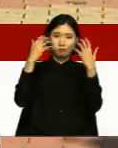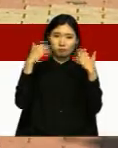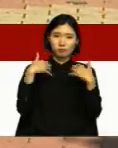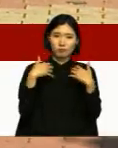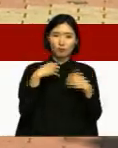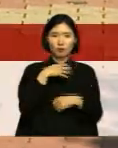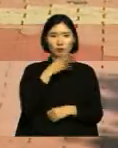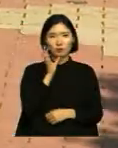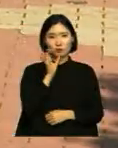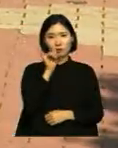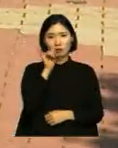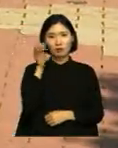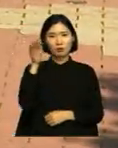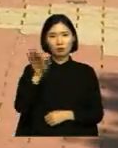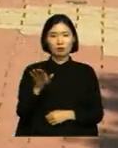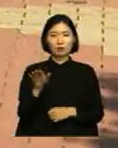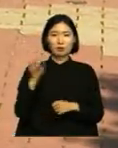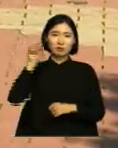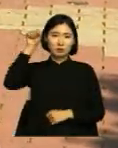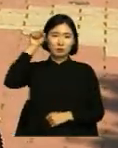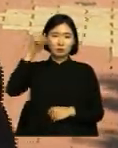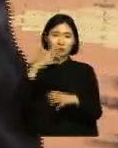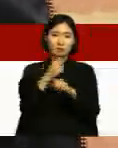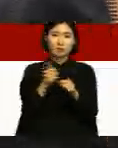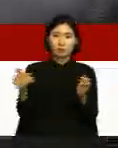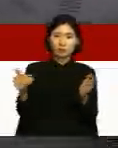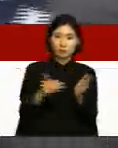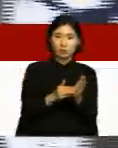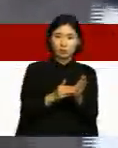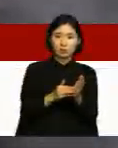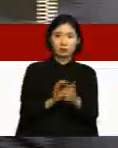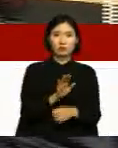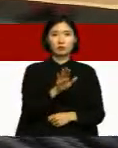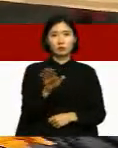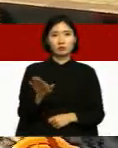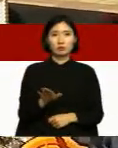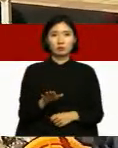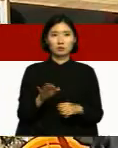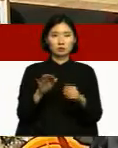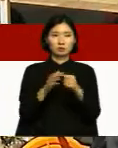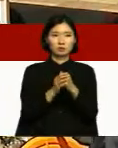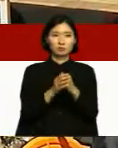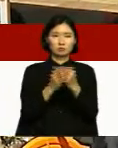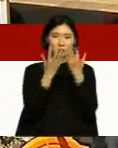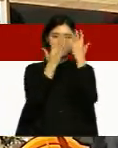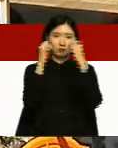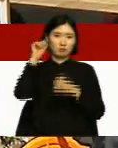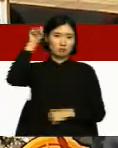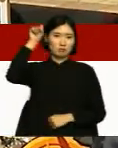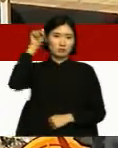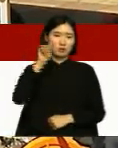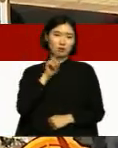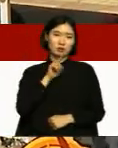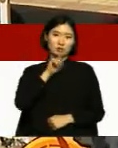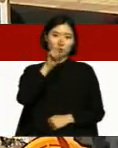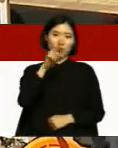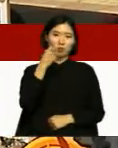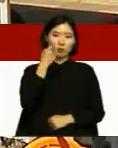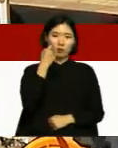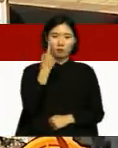계시는데 집회를 언제까지 이어가실 생각이신가요? 저희는 집회 신고를 한